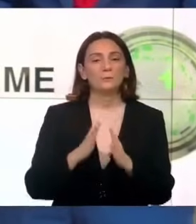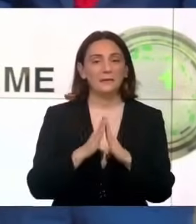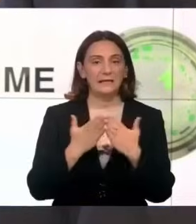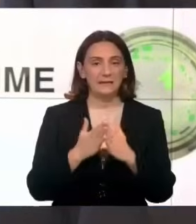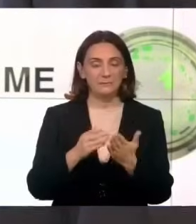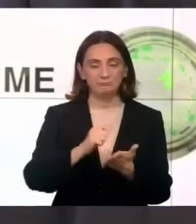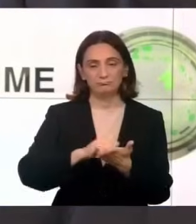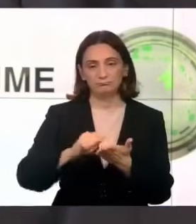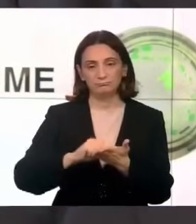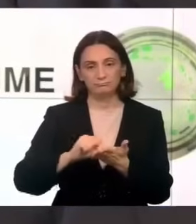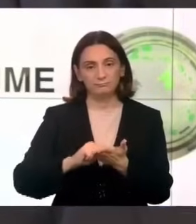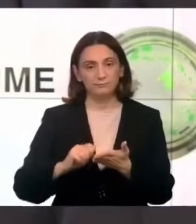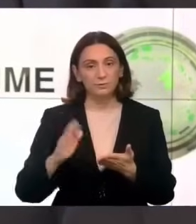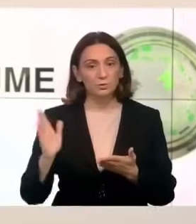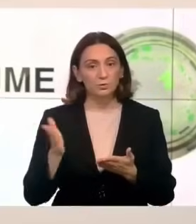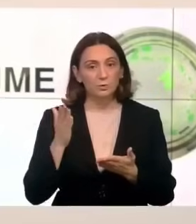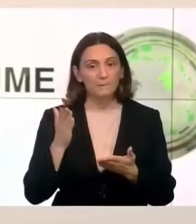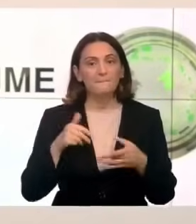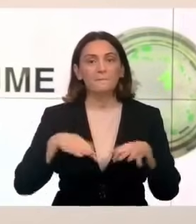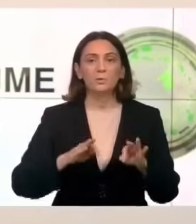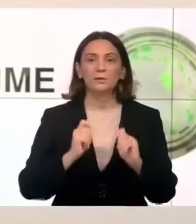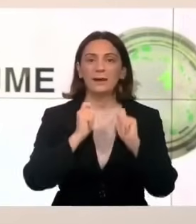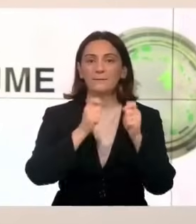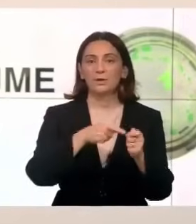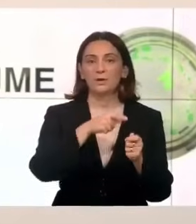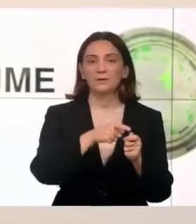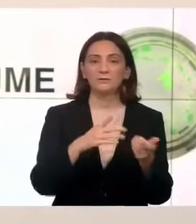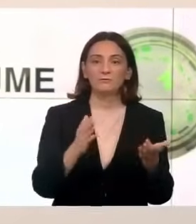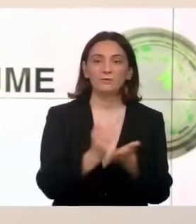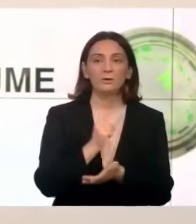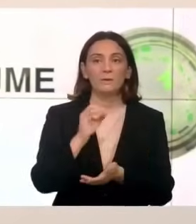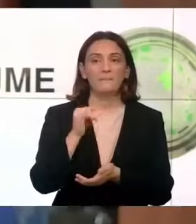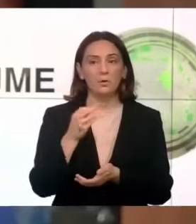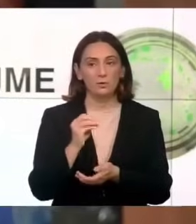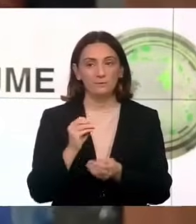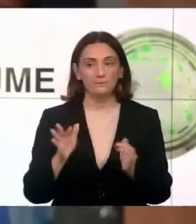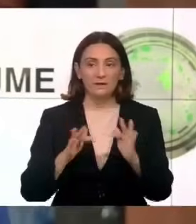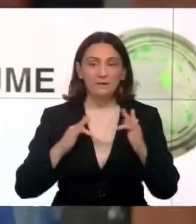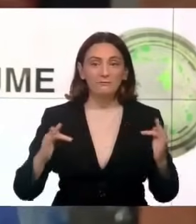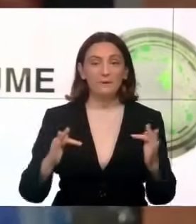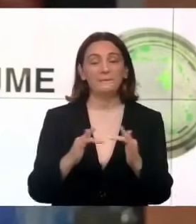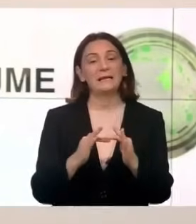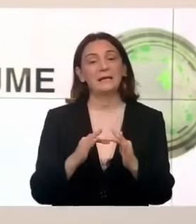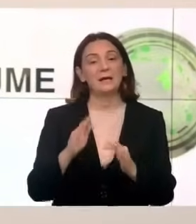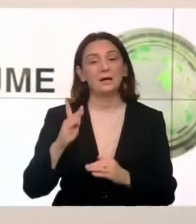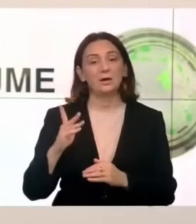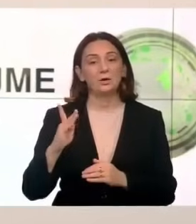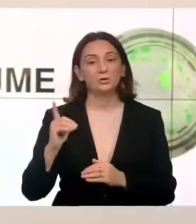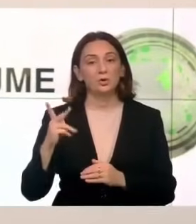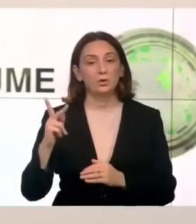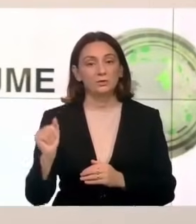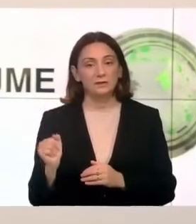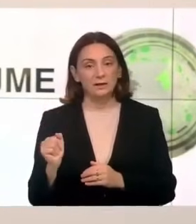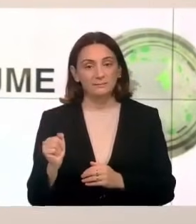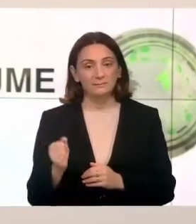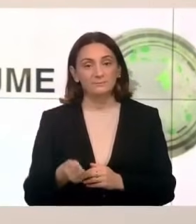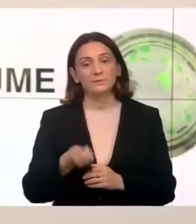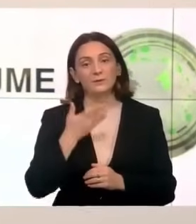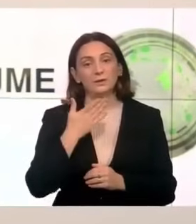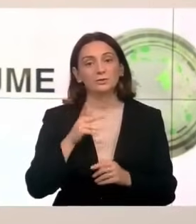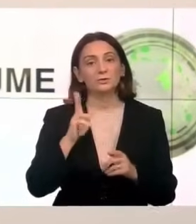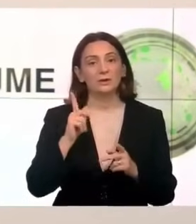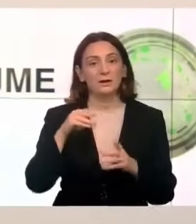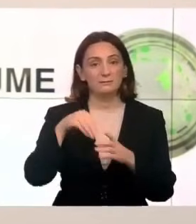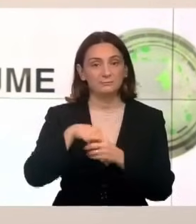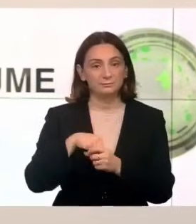së krijuesit, humanizmi spikatur, novatorizmi dhe koezioni kombëtar, si dhe dhënia e copëzave të